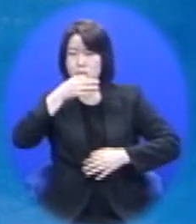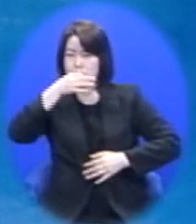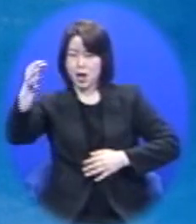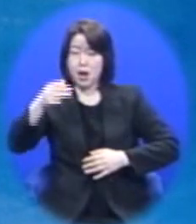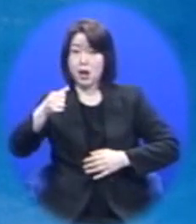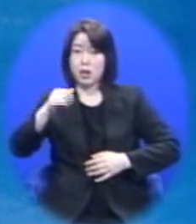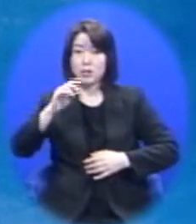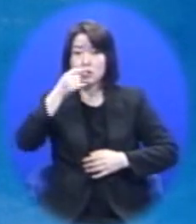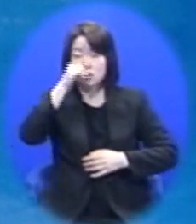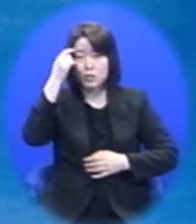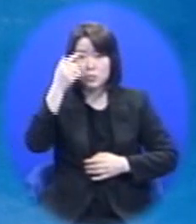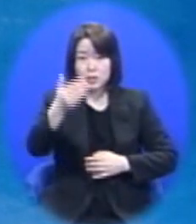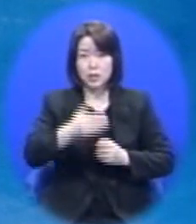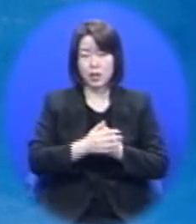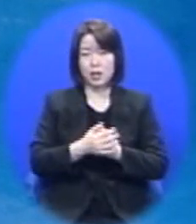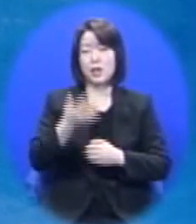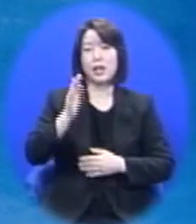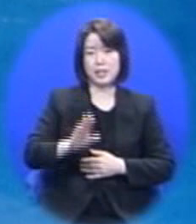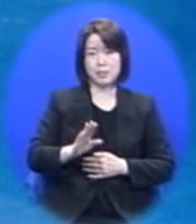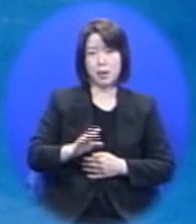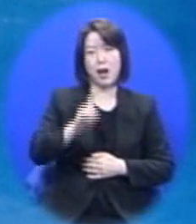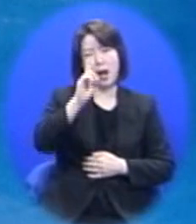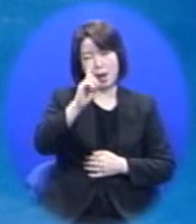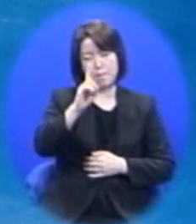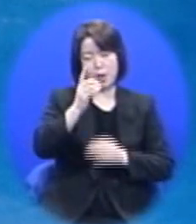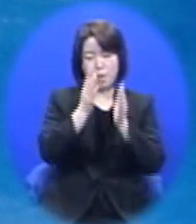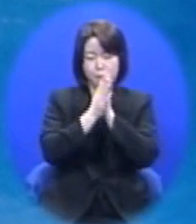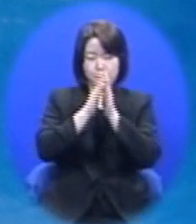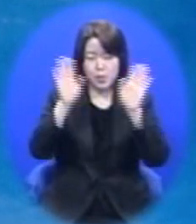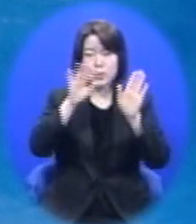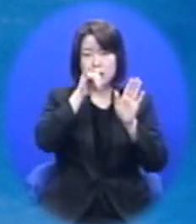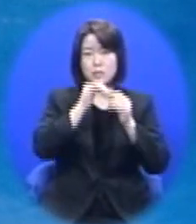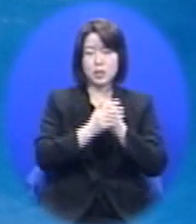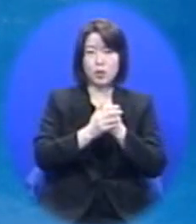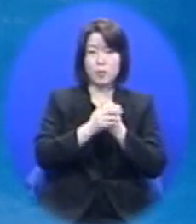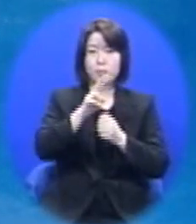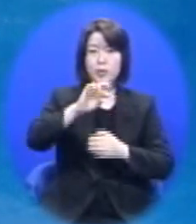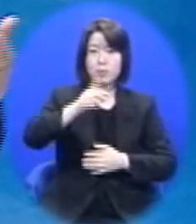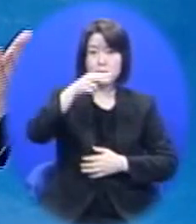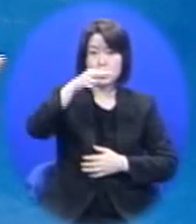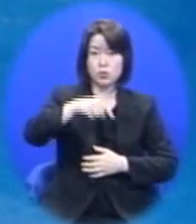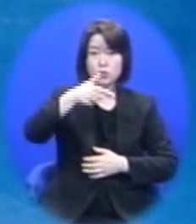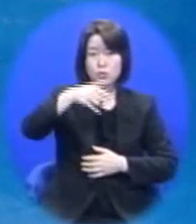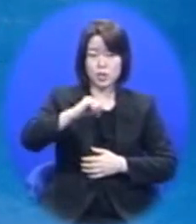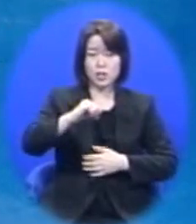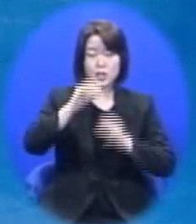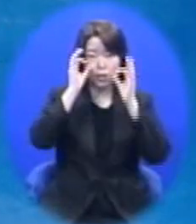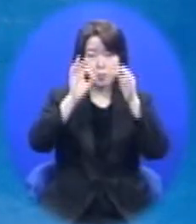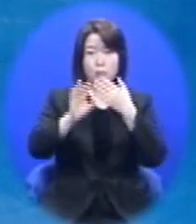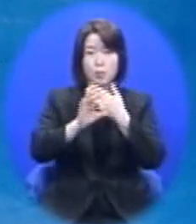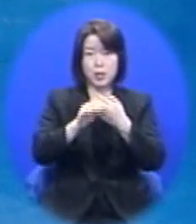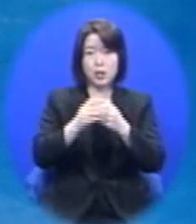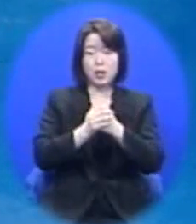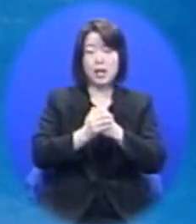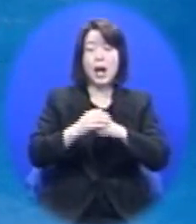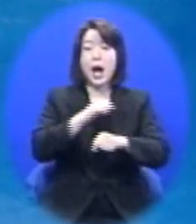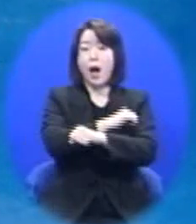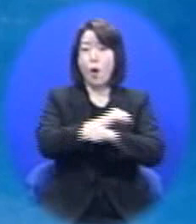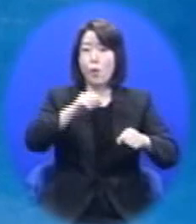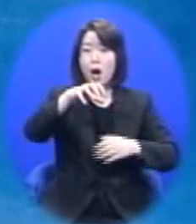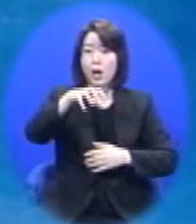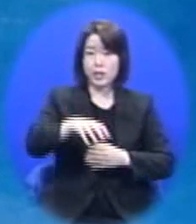그런데 모세가 한번 혈기 낸 적이 있었습니다. 민수기 20장에 보면 신광야에서 이스라엘 백성들이 물